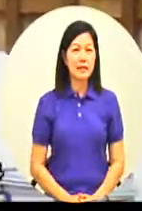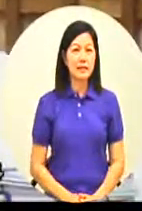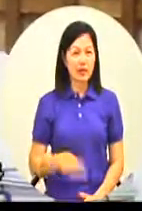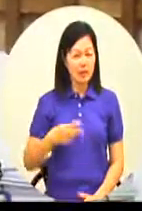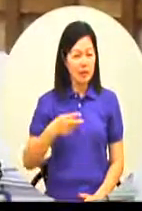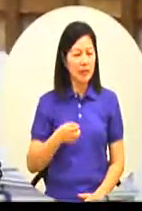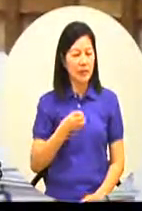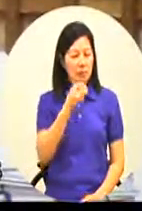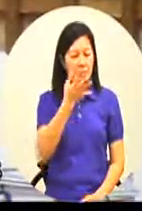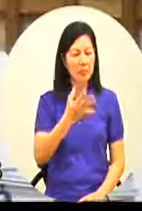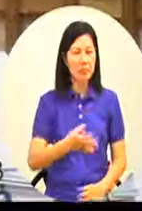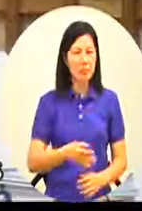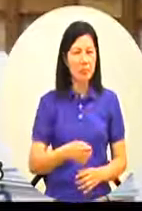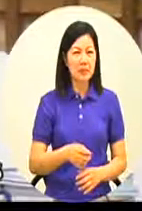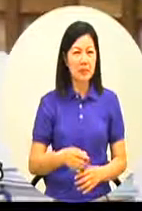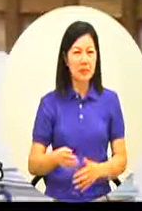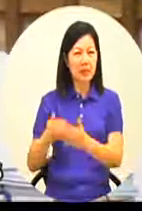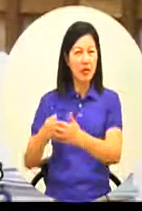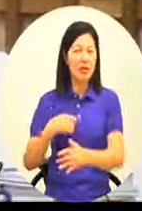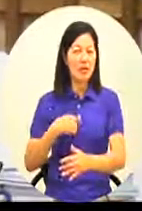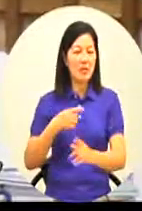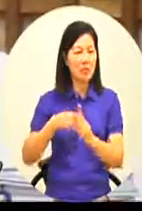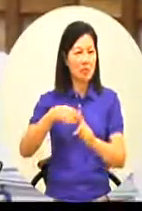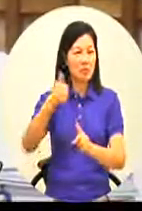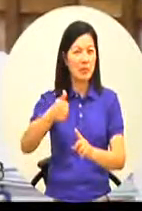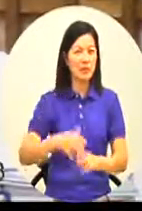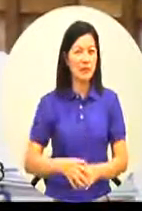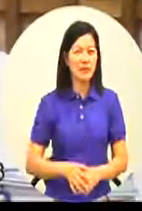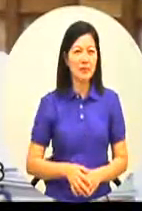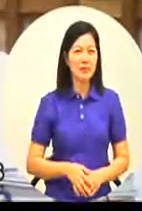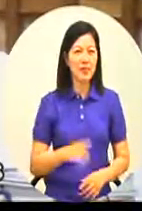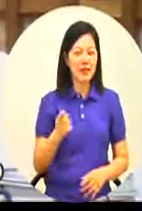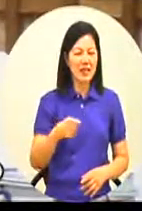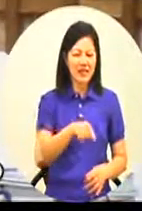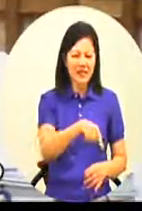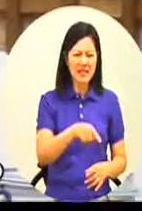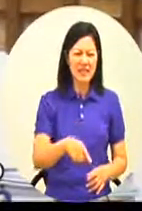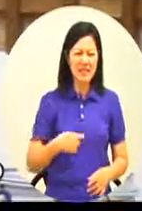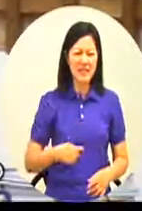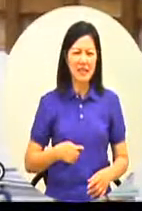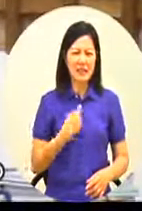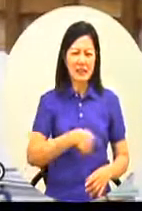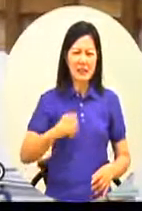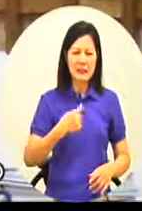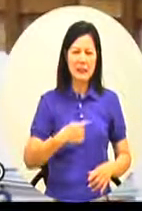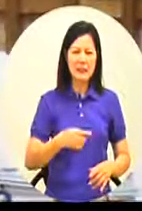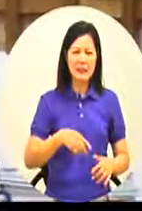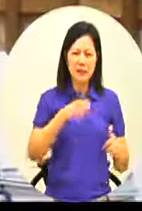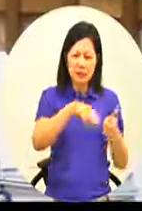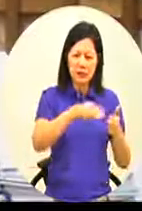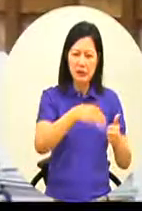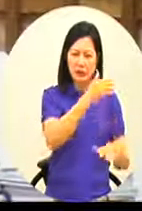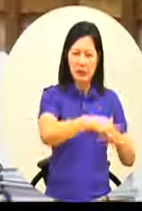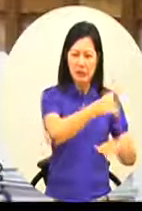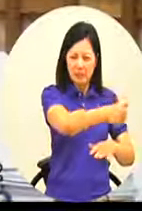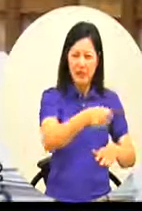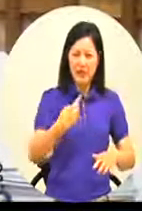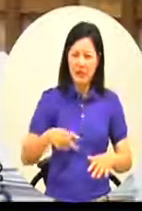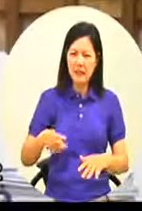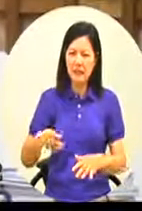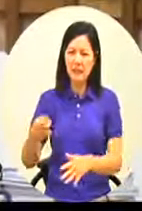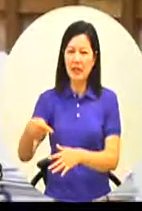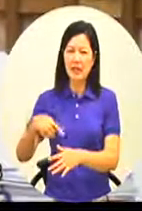北京语咧，表示我听多惯啦。又要马儿好，又要马儿不吃草，我唔敢安尼讲。因为咱的台